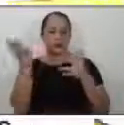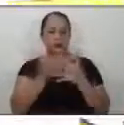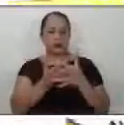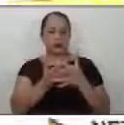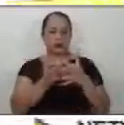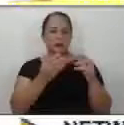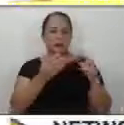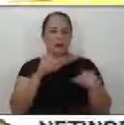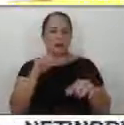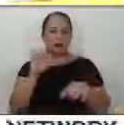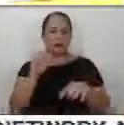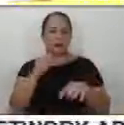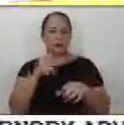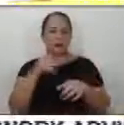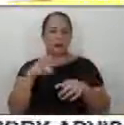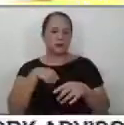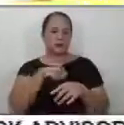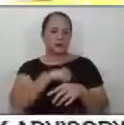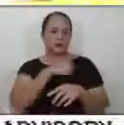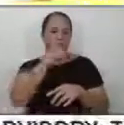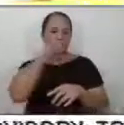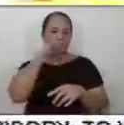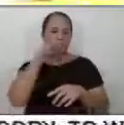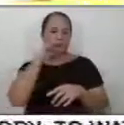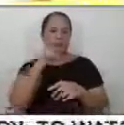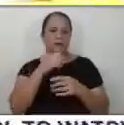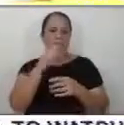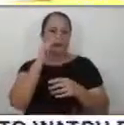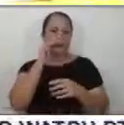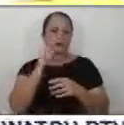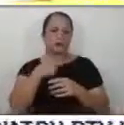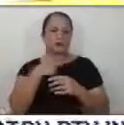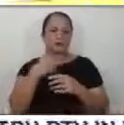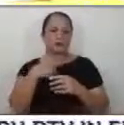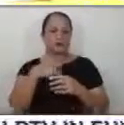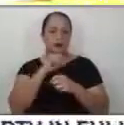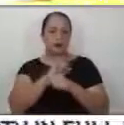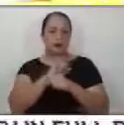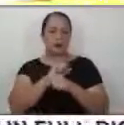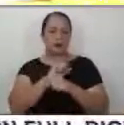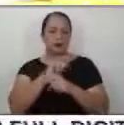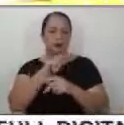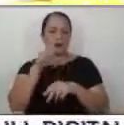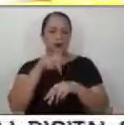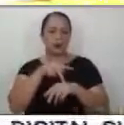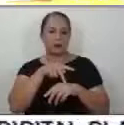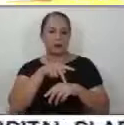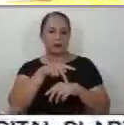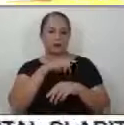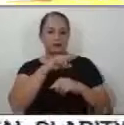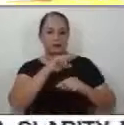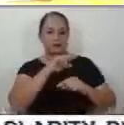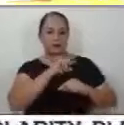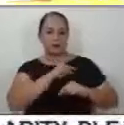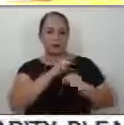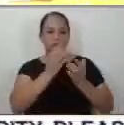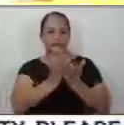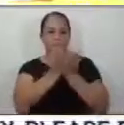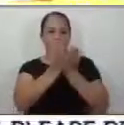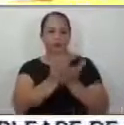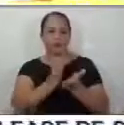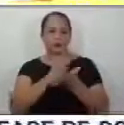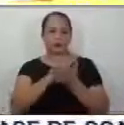Detalye po ng ating mga balita ngayong umaga sa pagsasailalim sa Alert Level 4 ng Metro Manila. Tiniyak